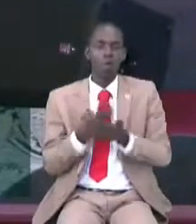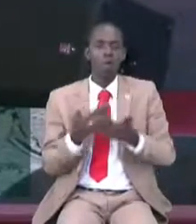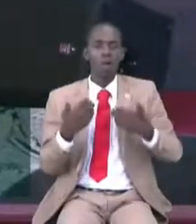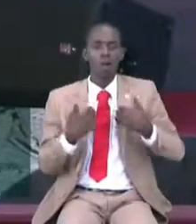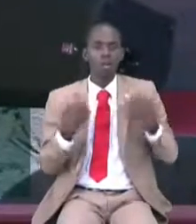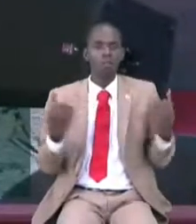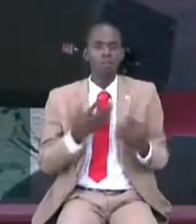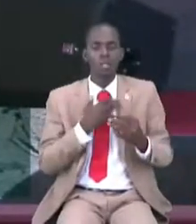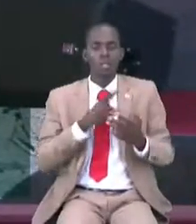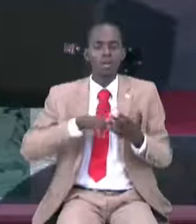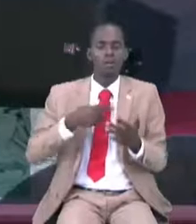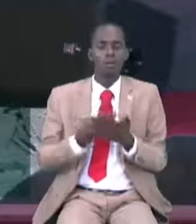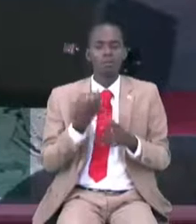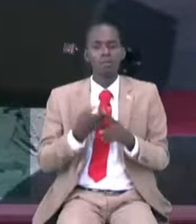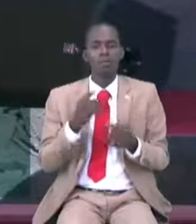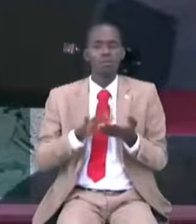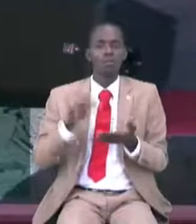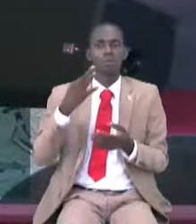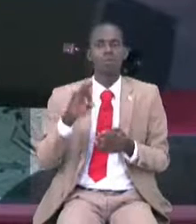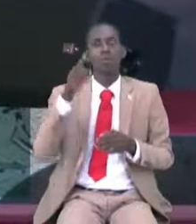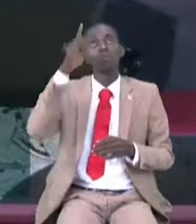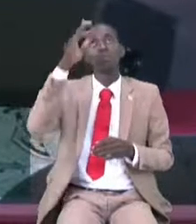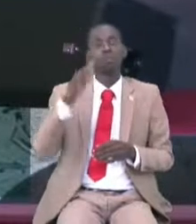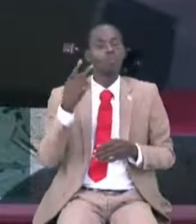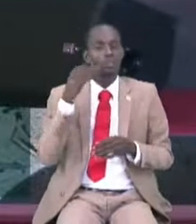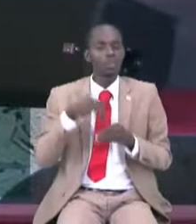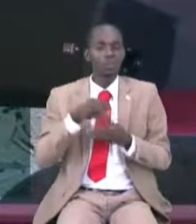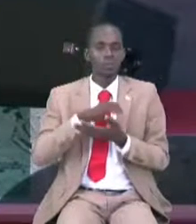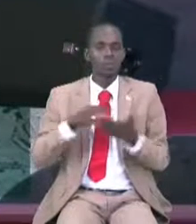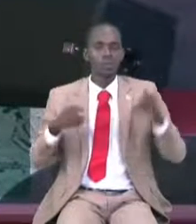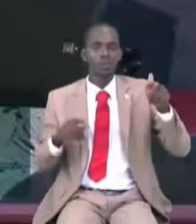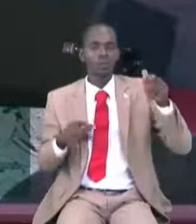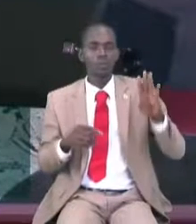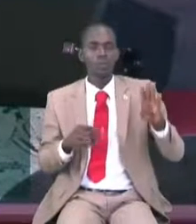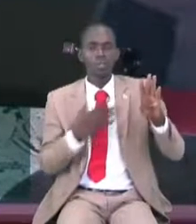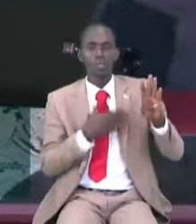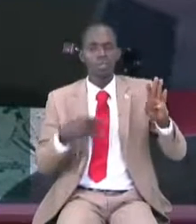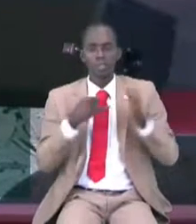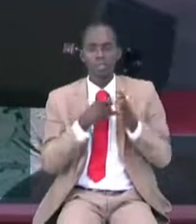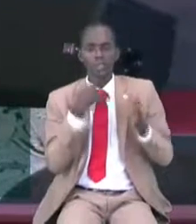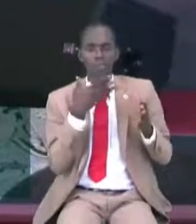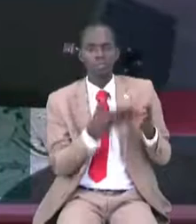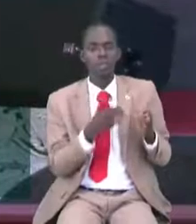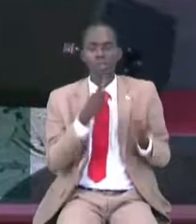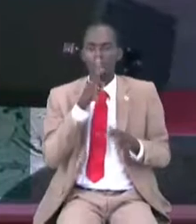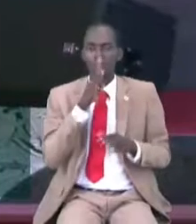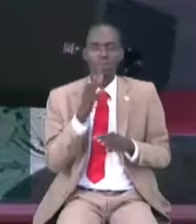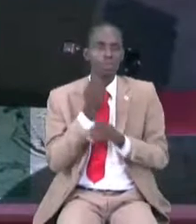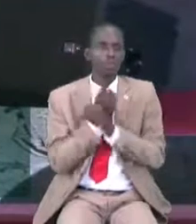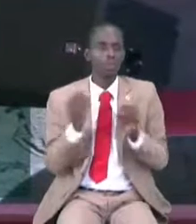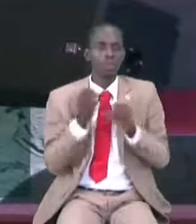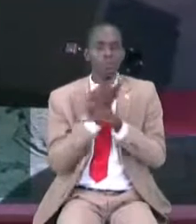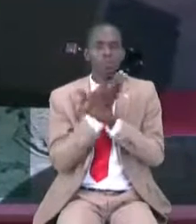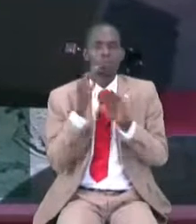dit, et ils sont gratuitement justifiés par sa grâce. On ne paie pas avec des